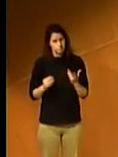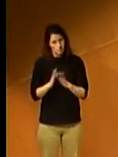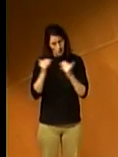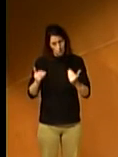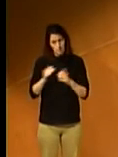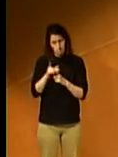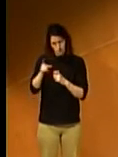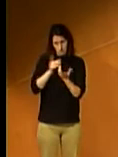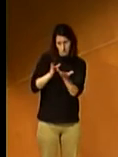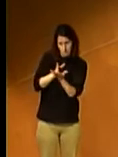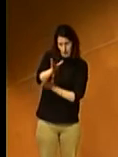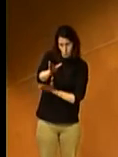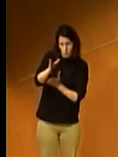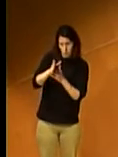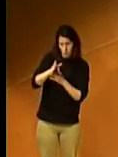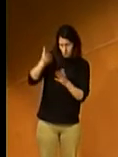de l'inclusion